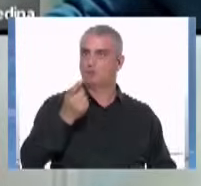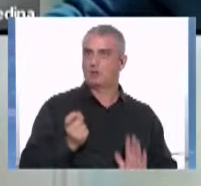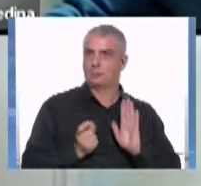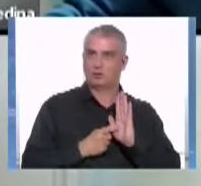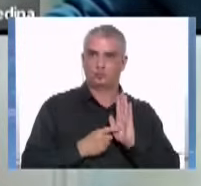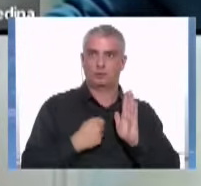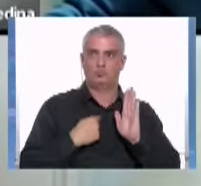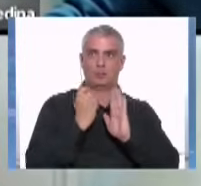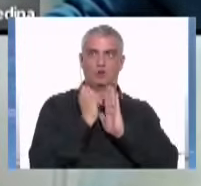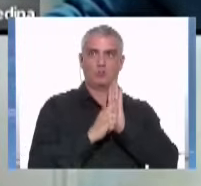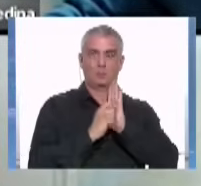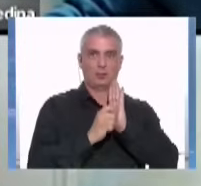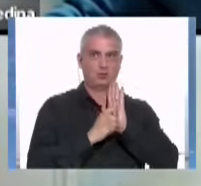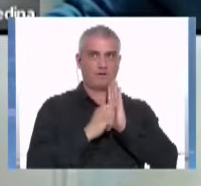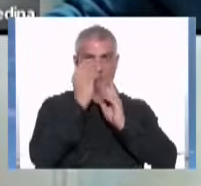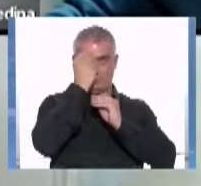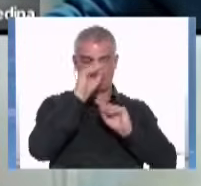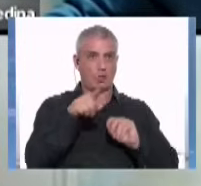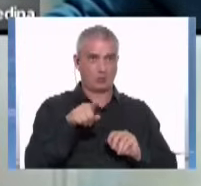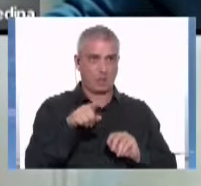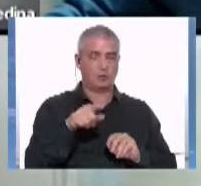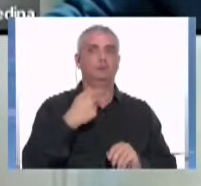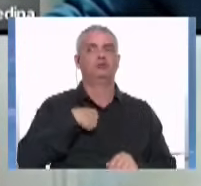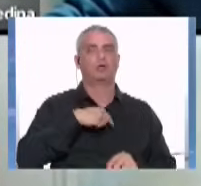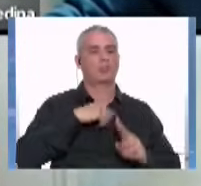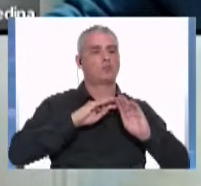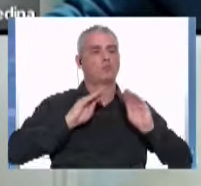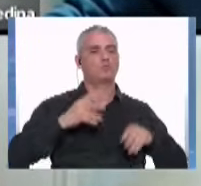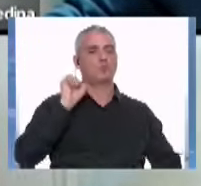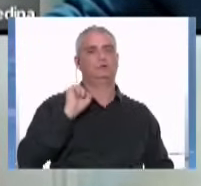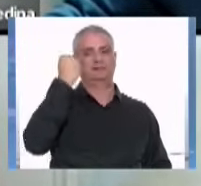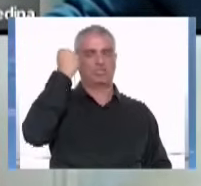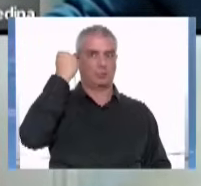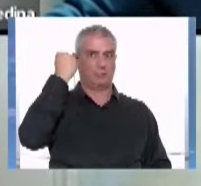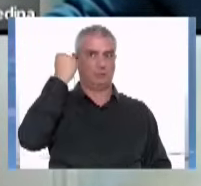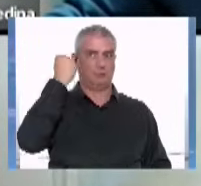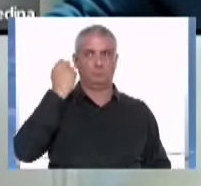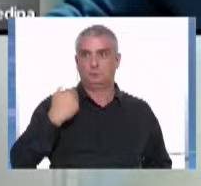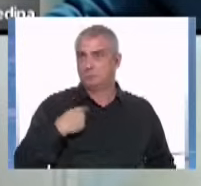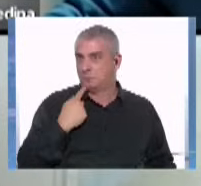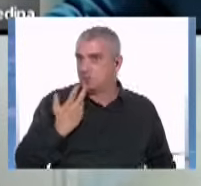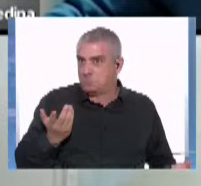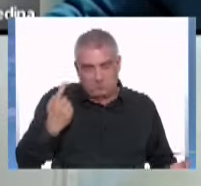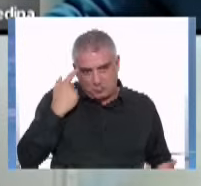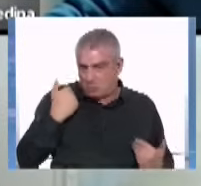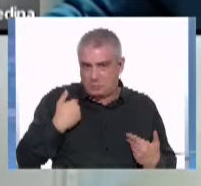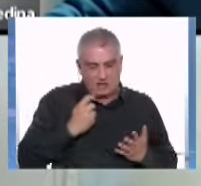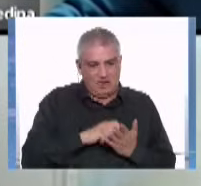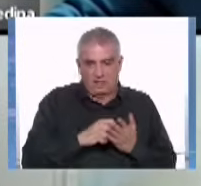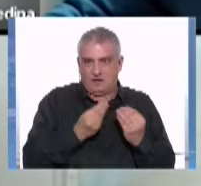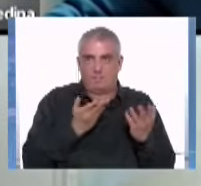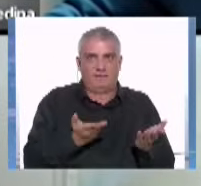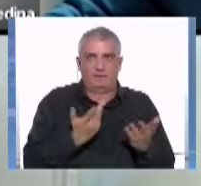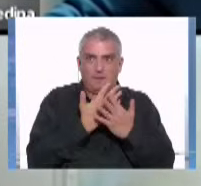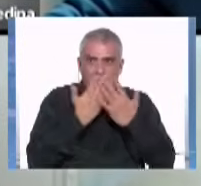דרשו שאנחנו נכתוב הודעה שאנחנו מוסד ציוני. אמרתי להם, לא עולה על דעתי לכתוב את זה,